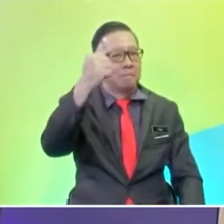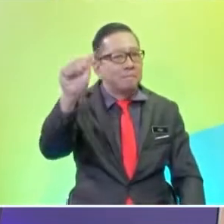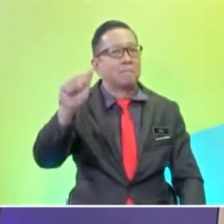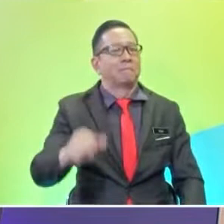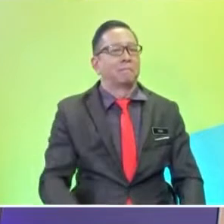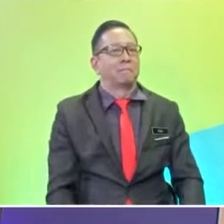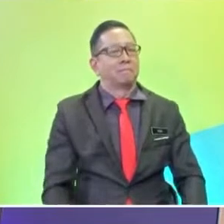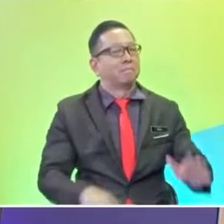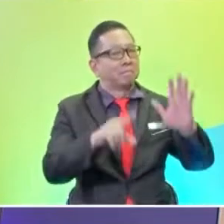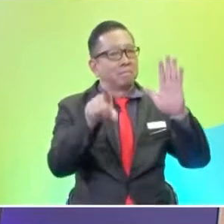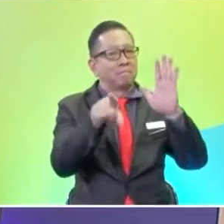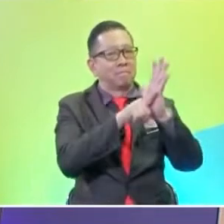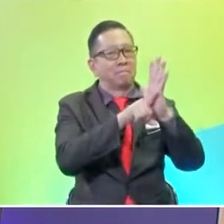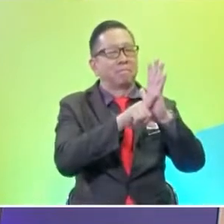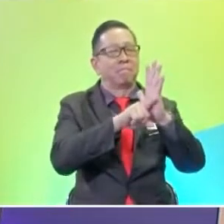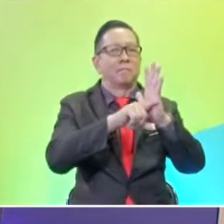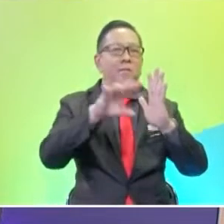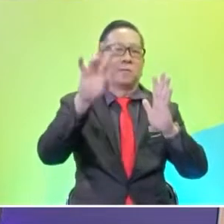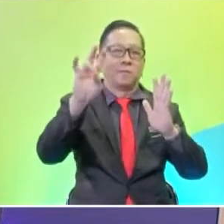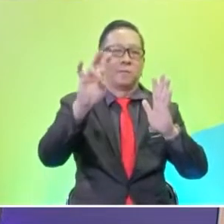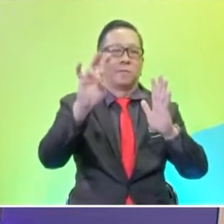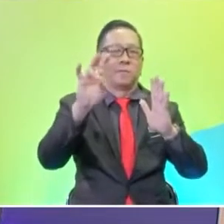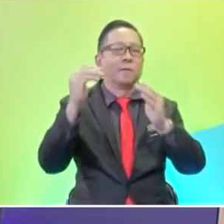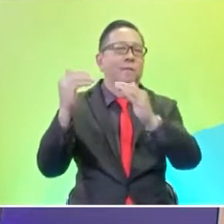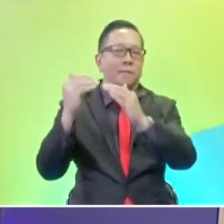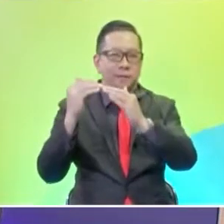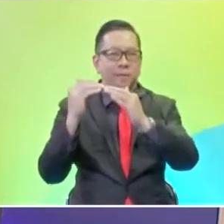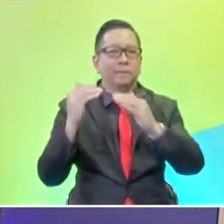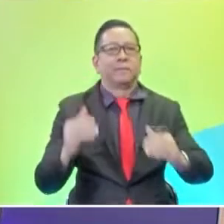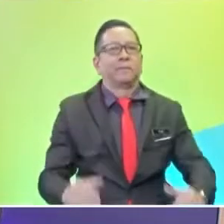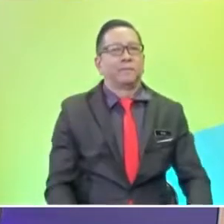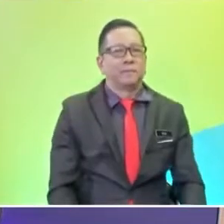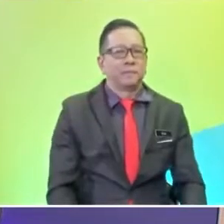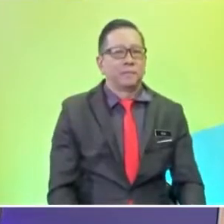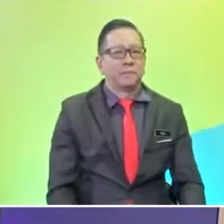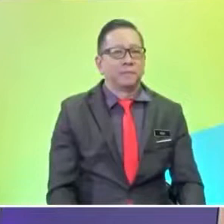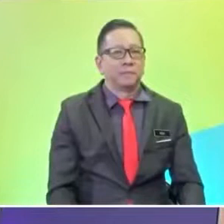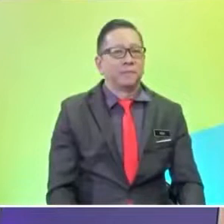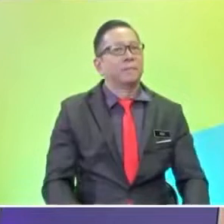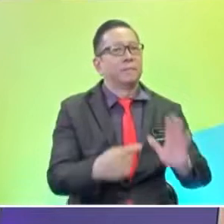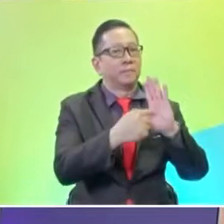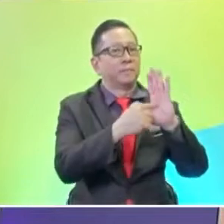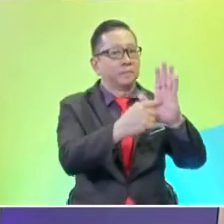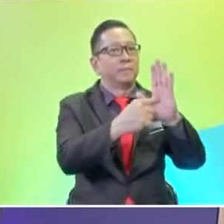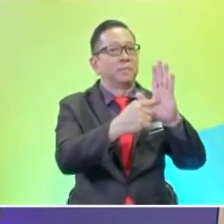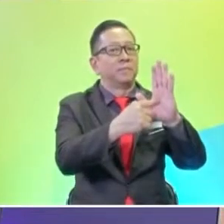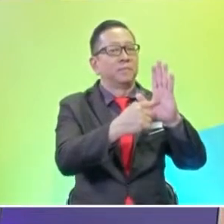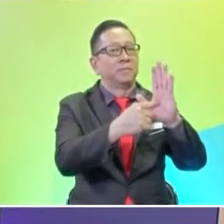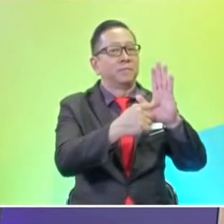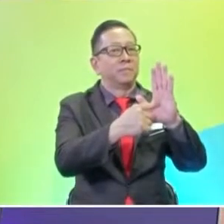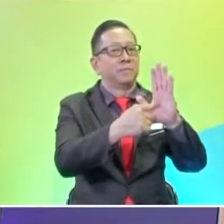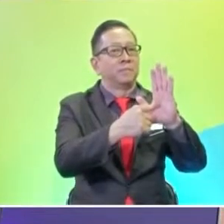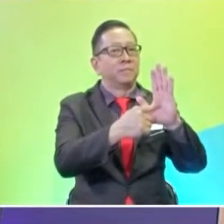Halah tujuh sama dengan Oke ini yang cukup bagus untuk seterusnya